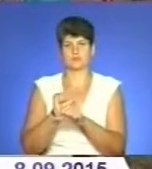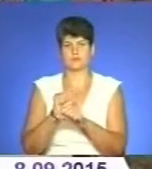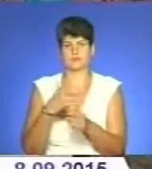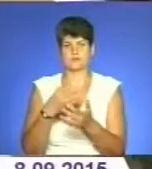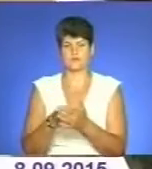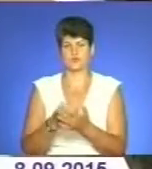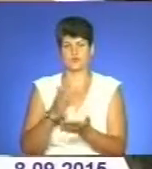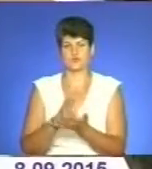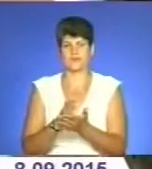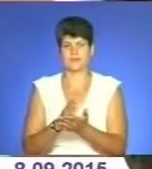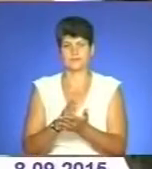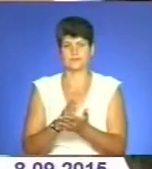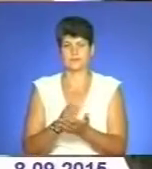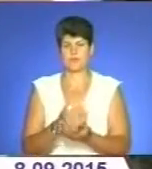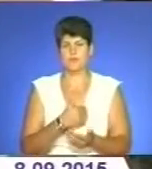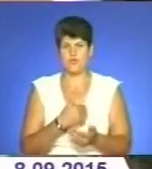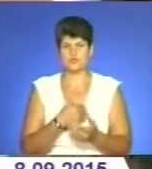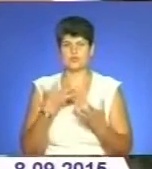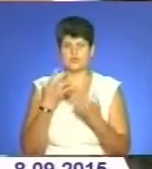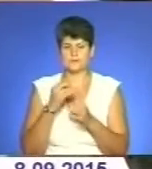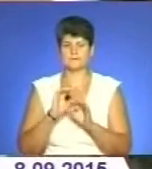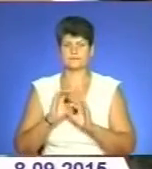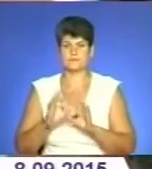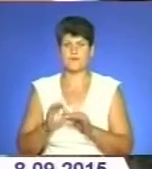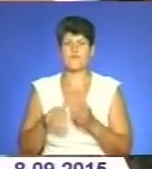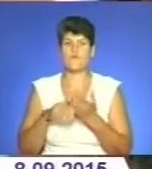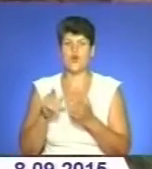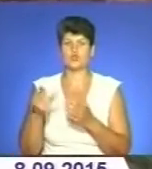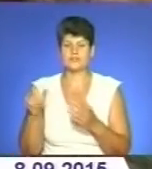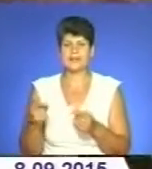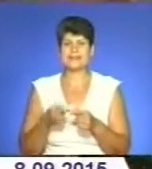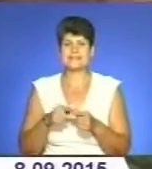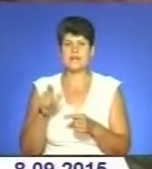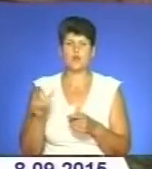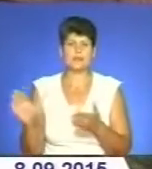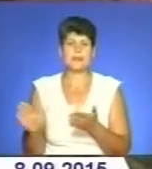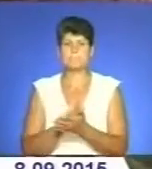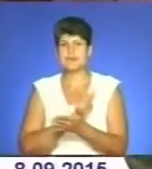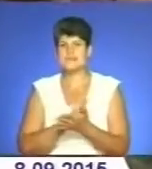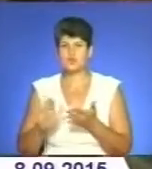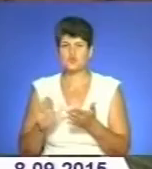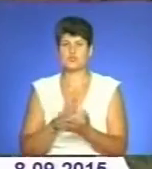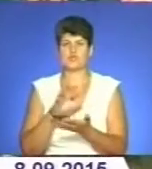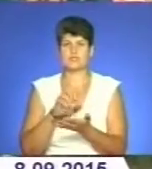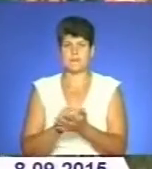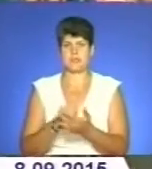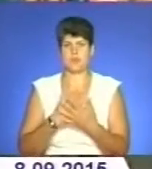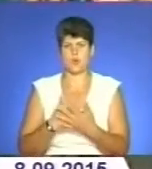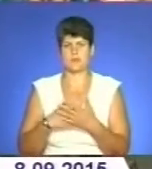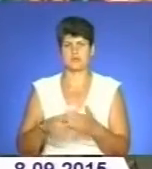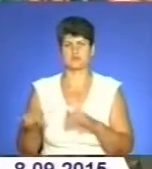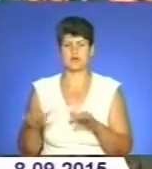існування. Тому хочемо вкотре наголосити, що волонтери – це люди, які абсолютно безкоштовно займаються громадською